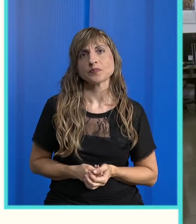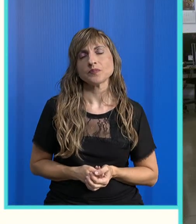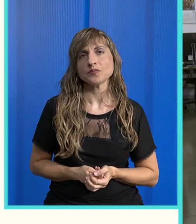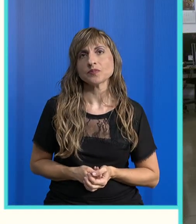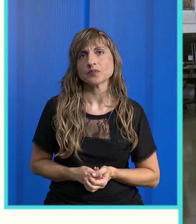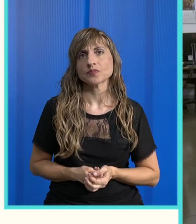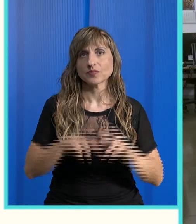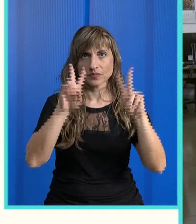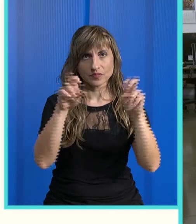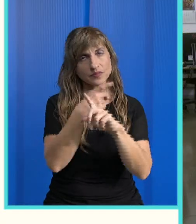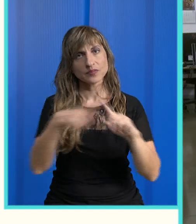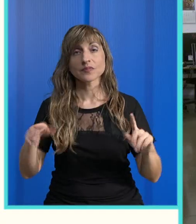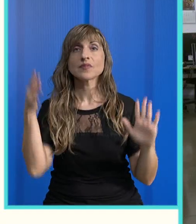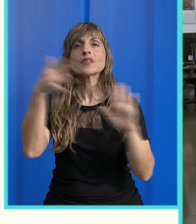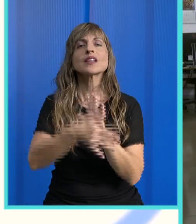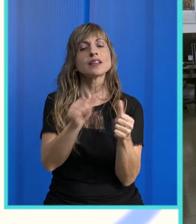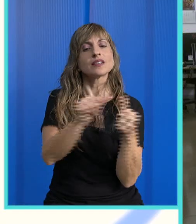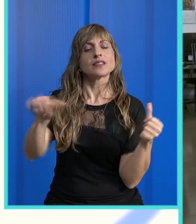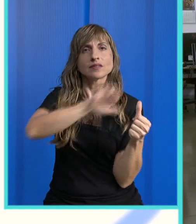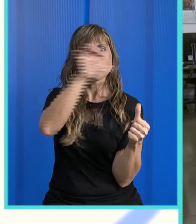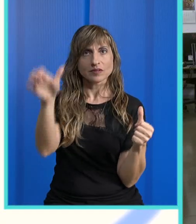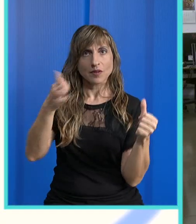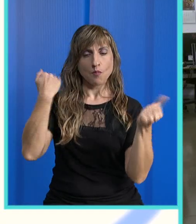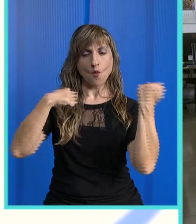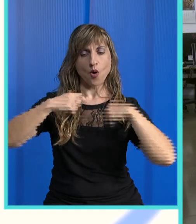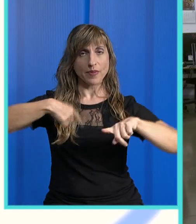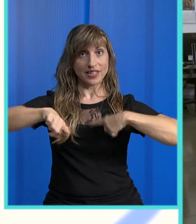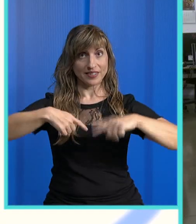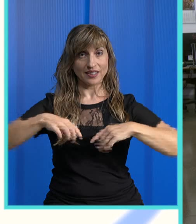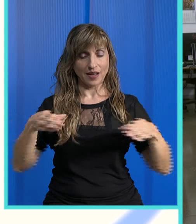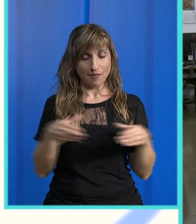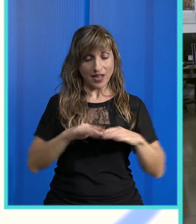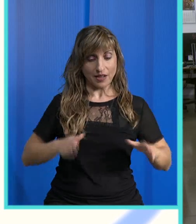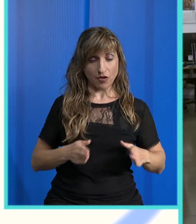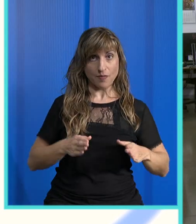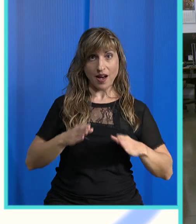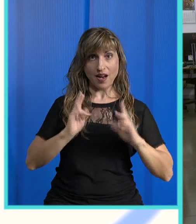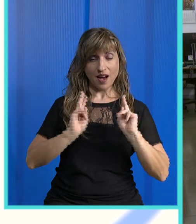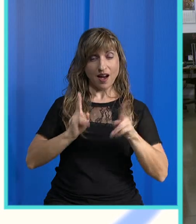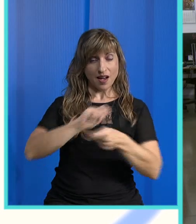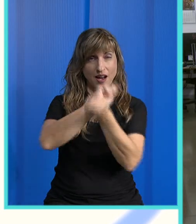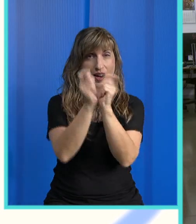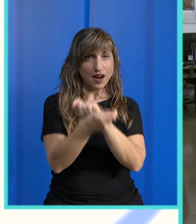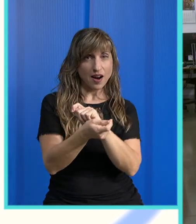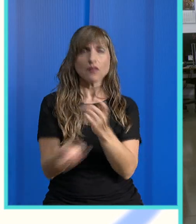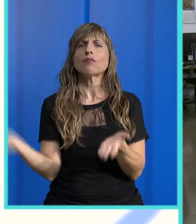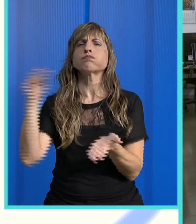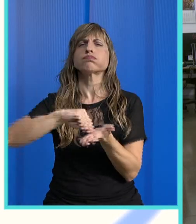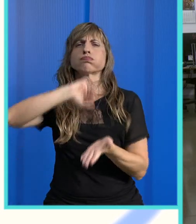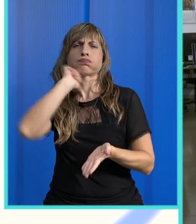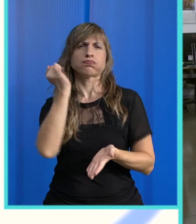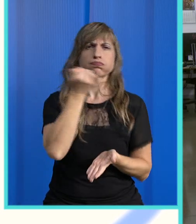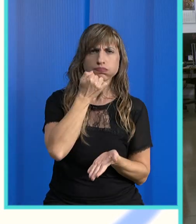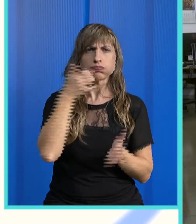I més qüestions amb motiu de la Setmana Europea de la Mobilitat la plataforma Transformem l'autopista tornat a sortir al carrer per denunciar la